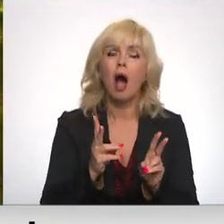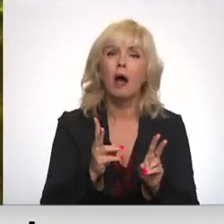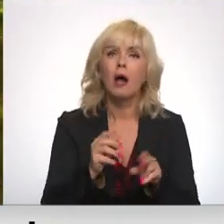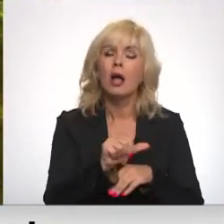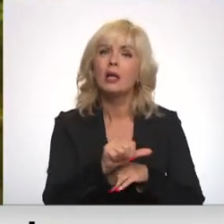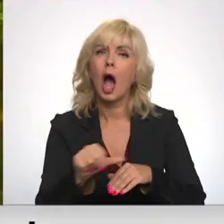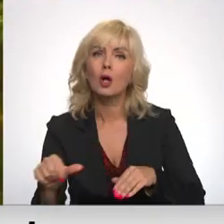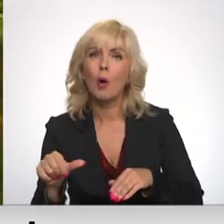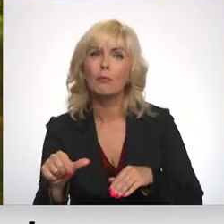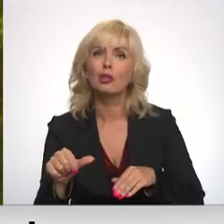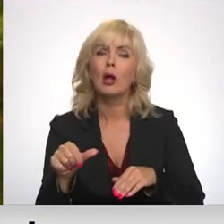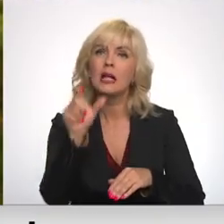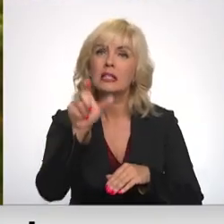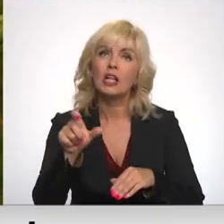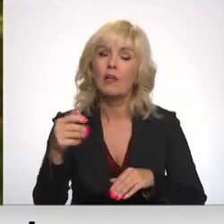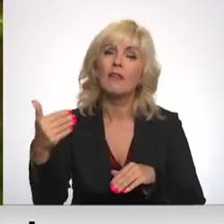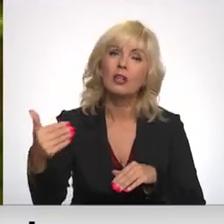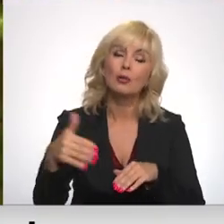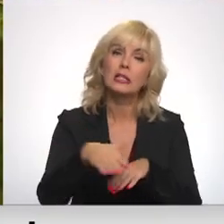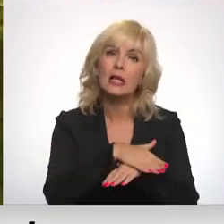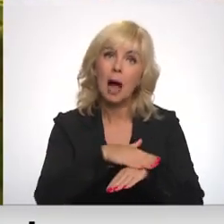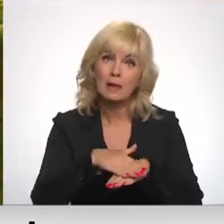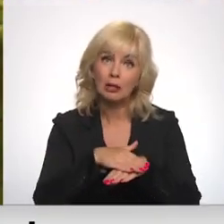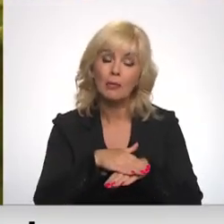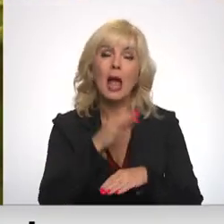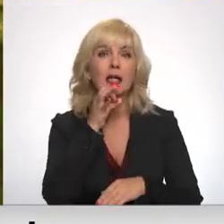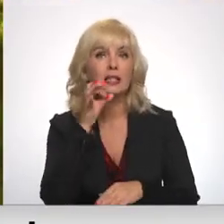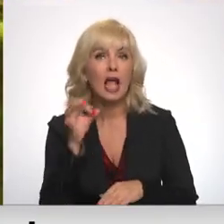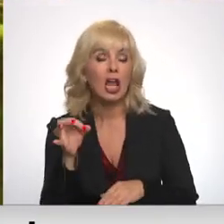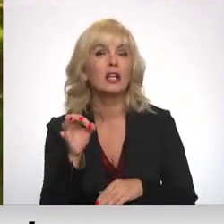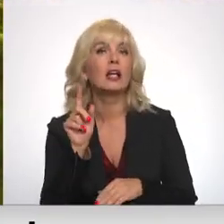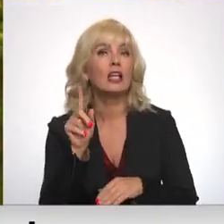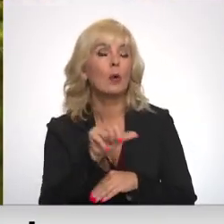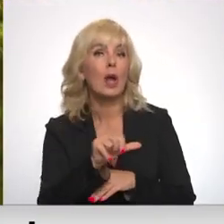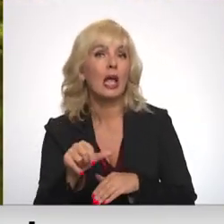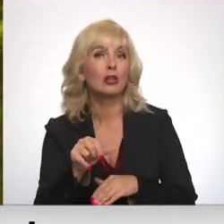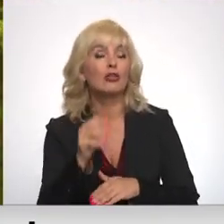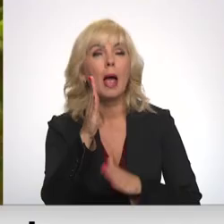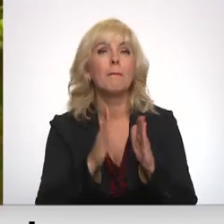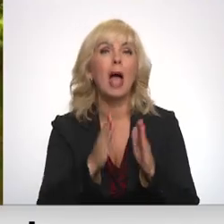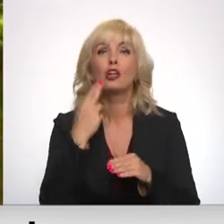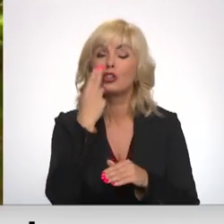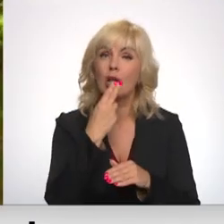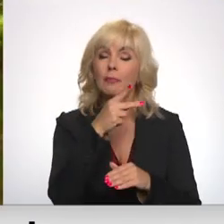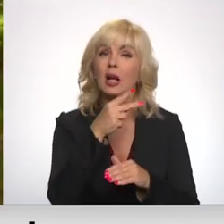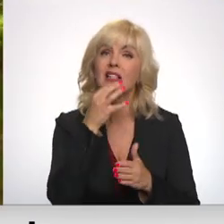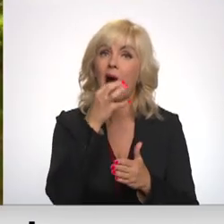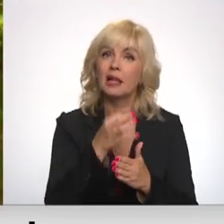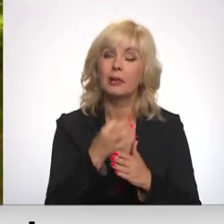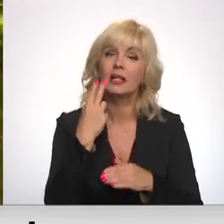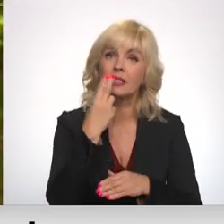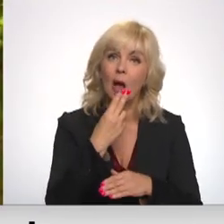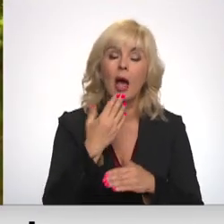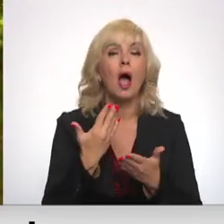kāds ierobežo cilvēks un varbūt sabiedrību, tad es teikšu vairāk, ka tas ierobežo meža saimnieku, meža apsaimniekošanu, jo ir kaut